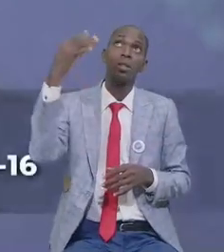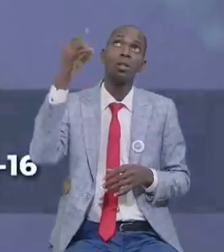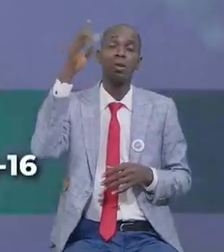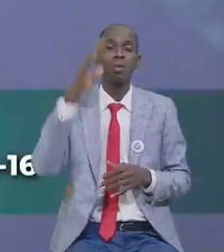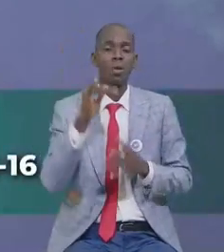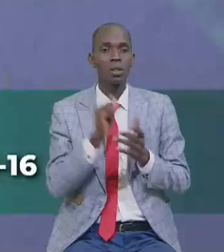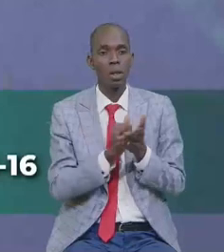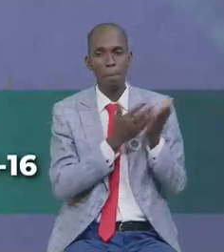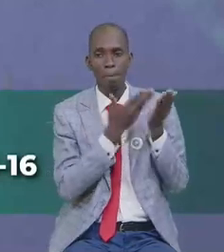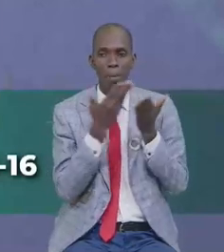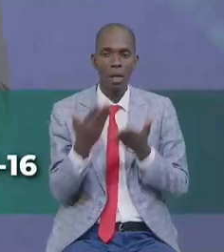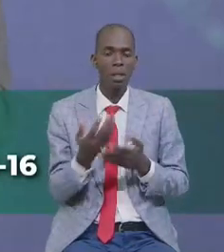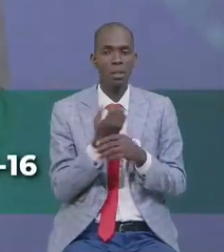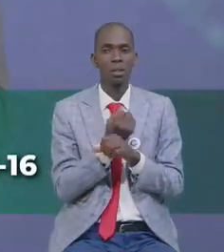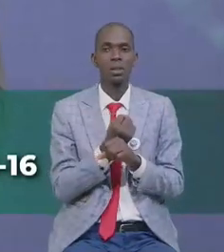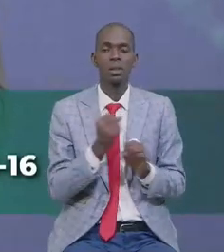de salut,